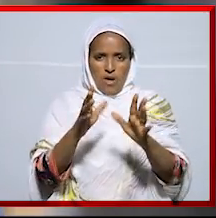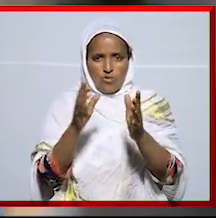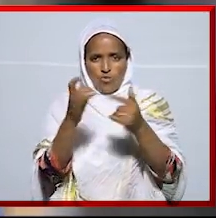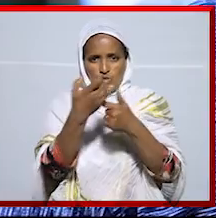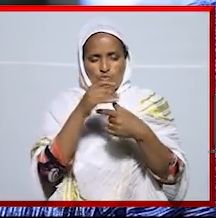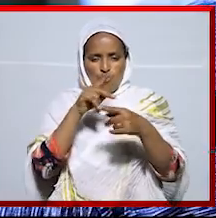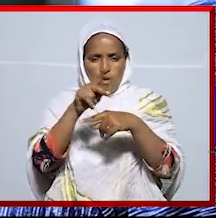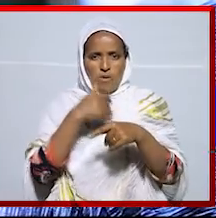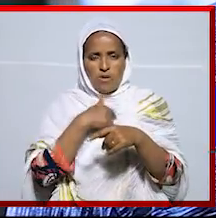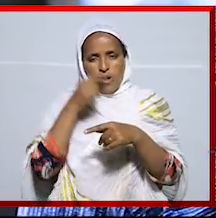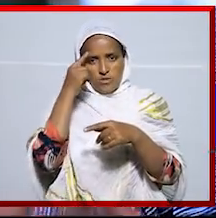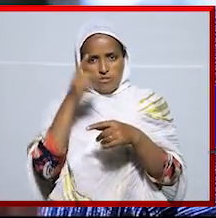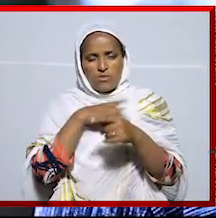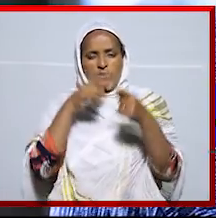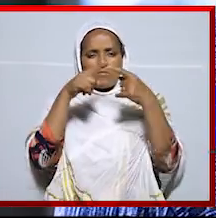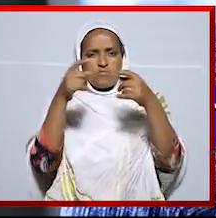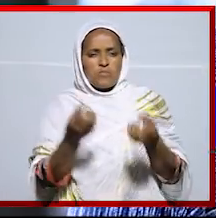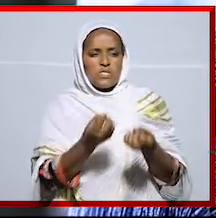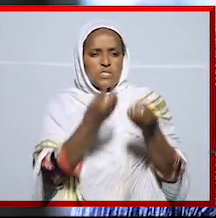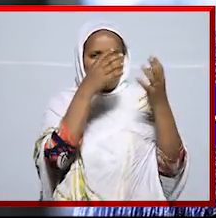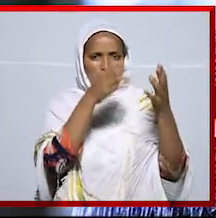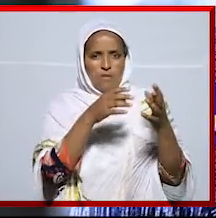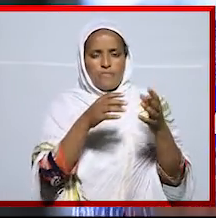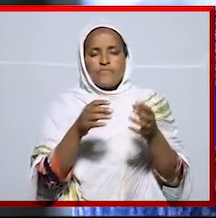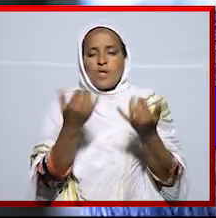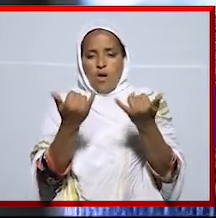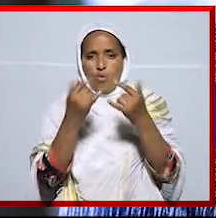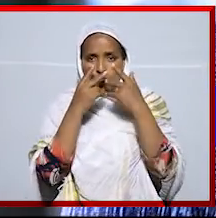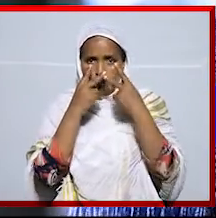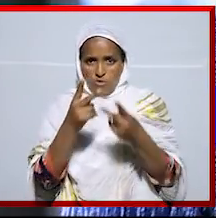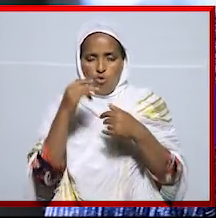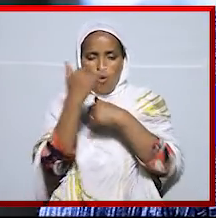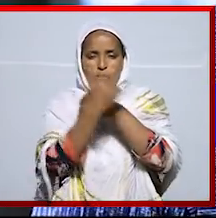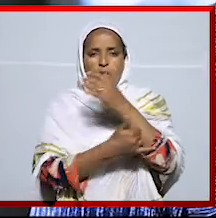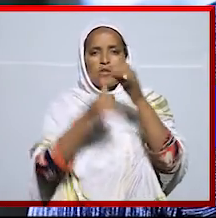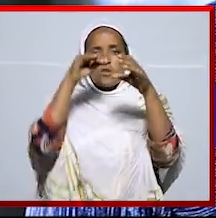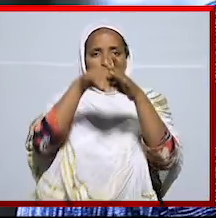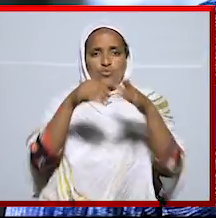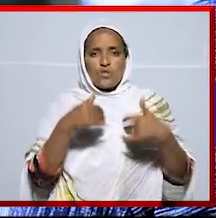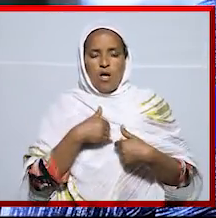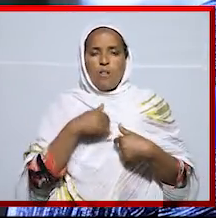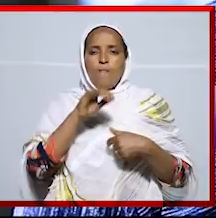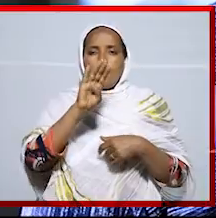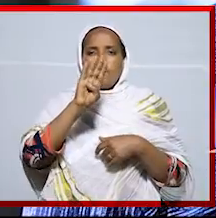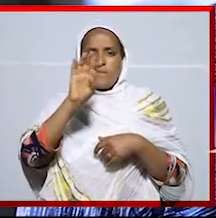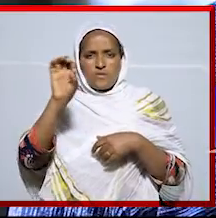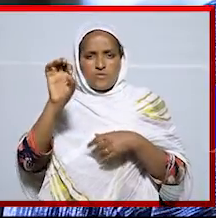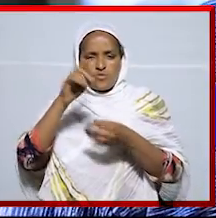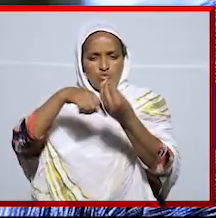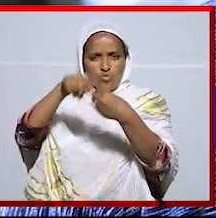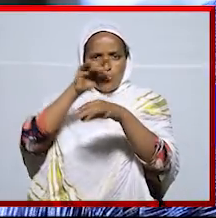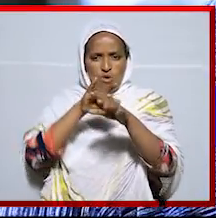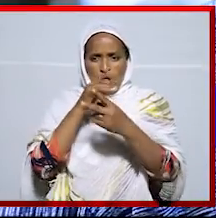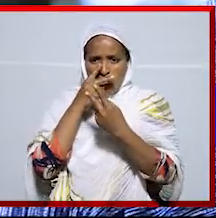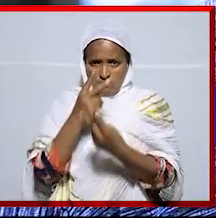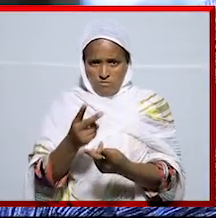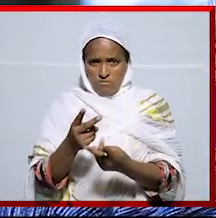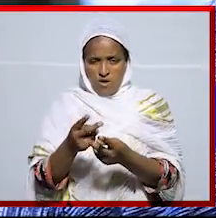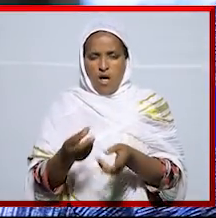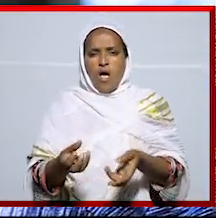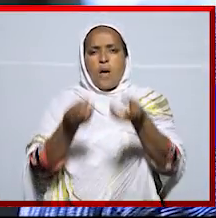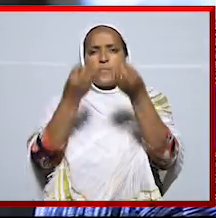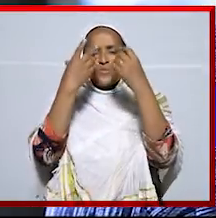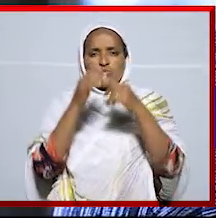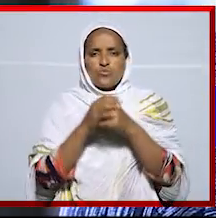ነገሩ ያመዝናል። አሁን እንደምናየው በሀገራችን ካሉት ብሮድካስት በቴሌቪዥን ዙሪያ ብንመለከተው አብዛኞቹ ዜናን ለሚሰሙ ወይንም ቁም